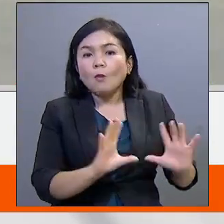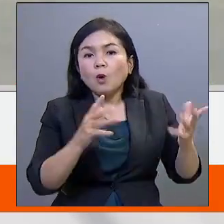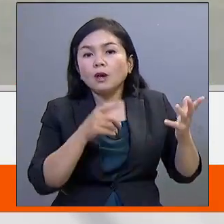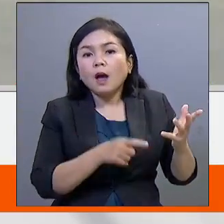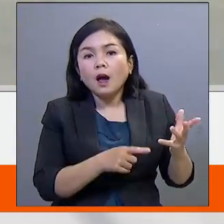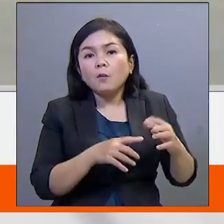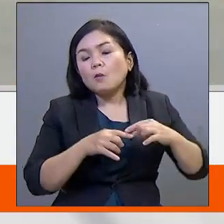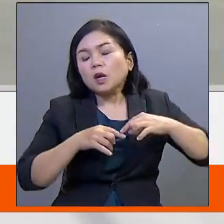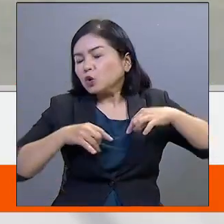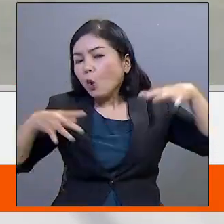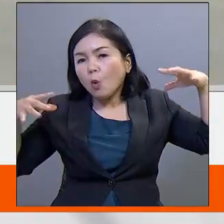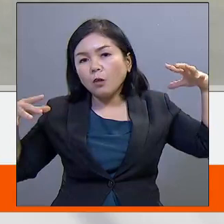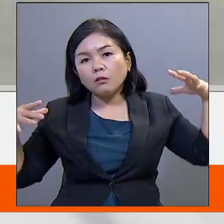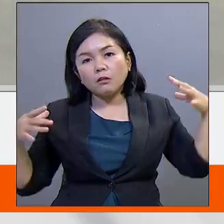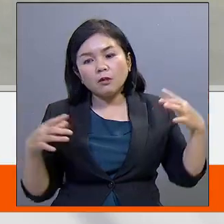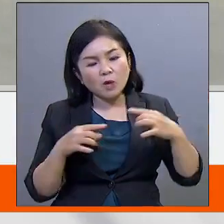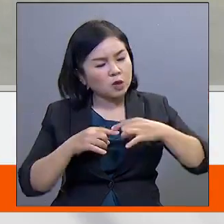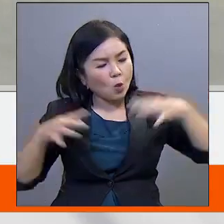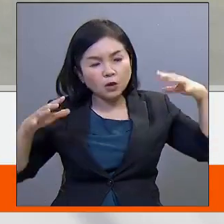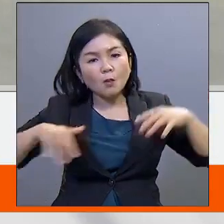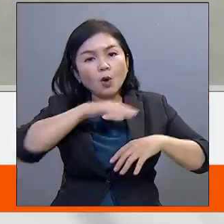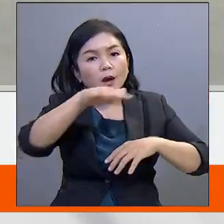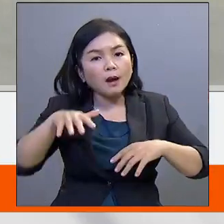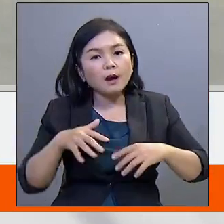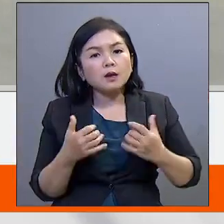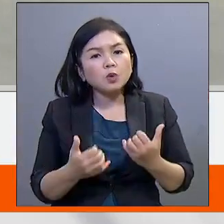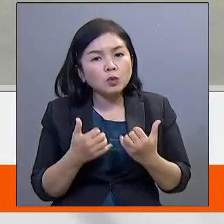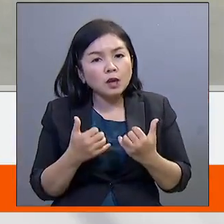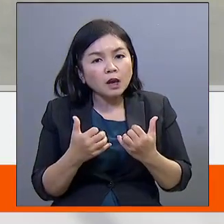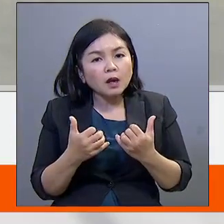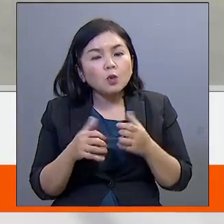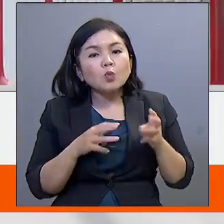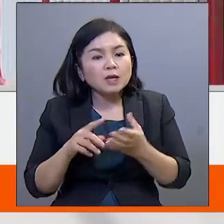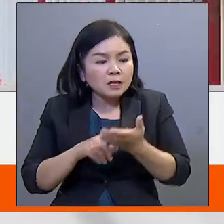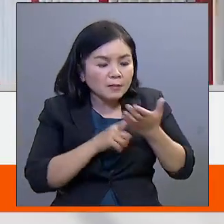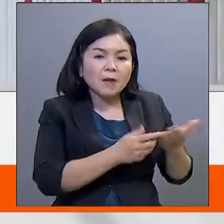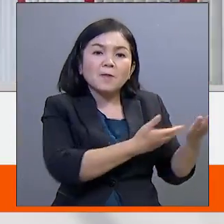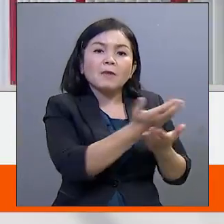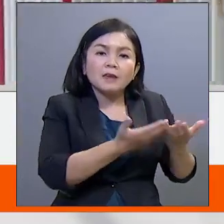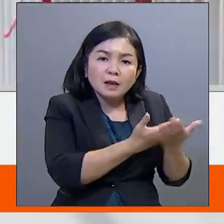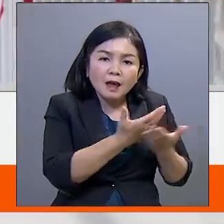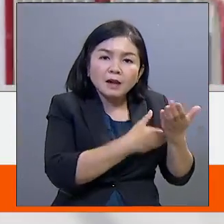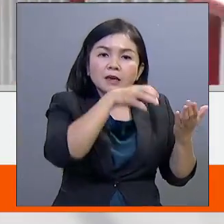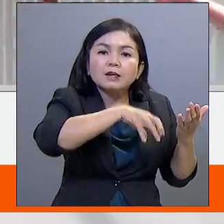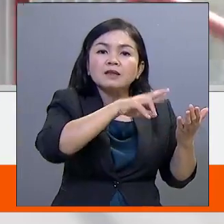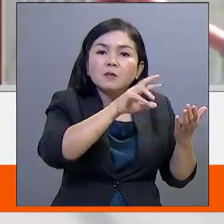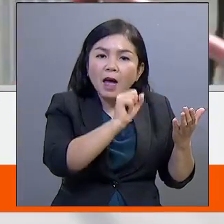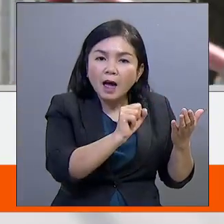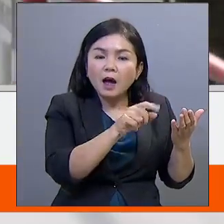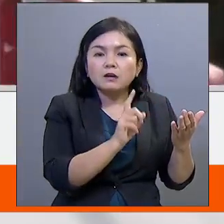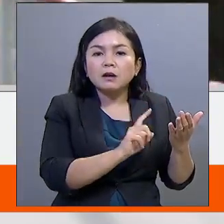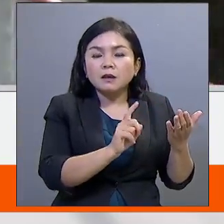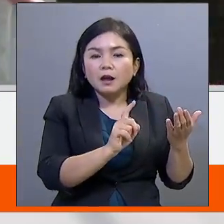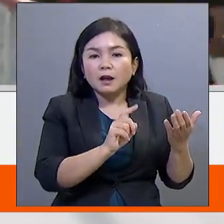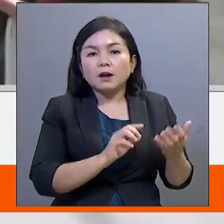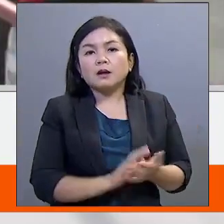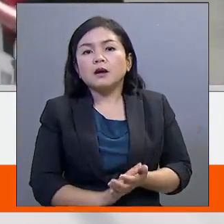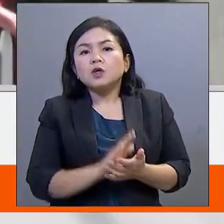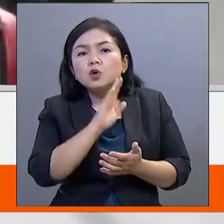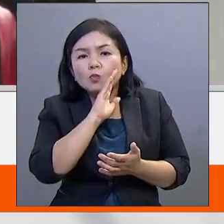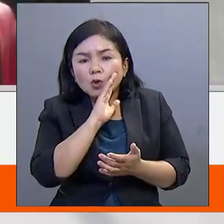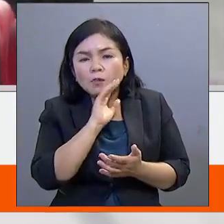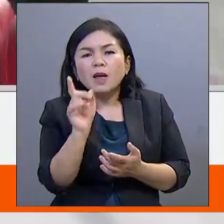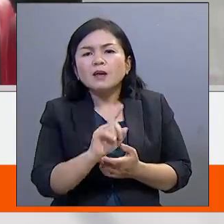ร